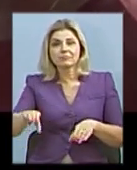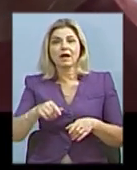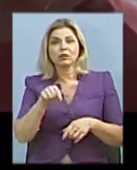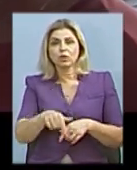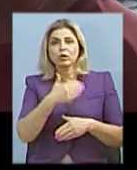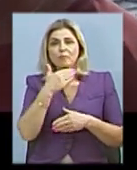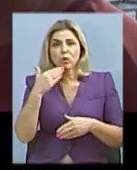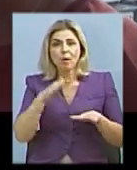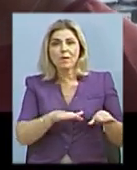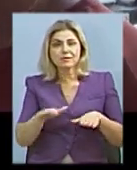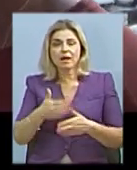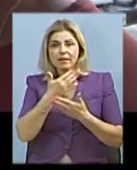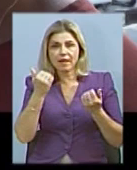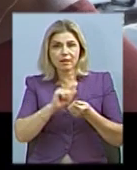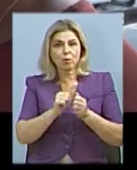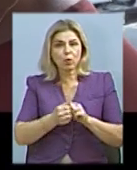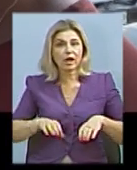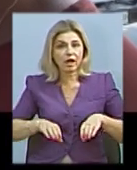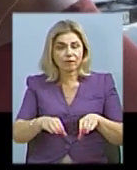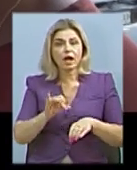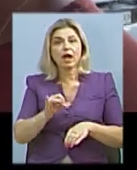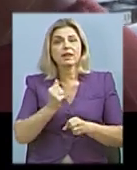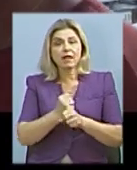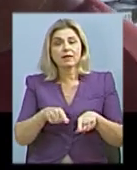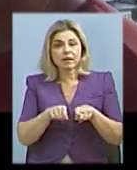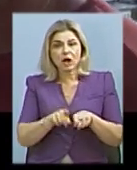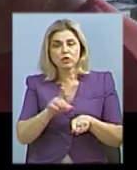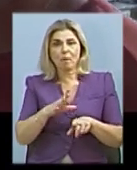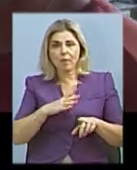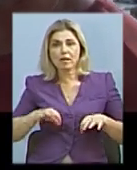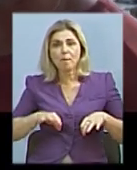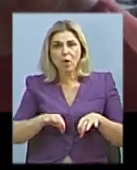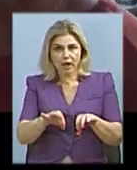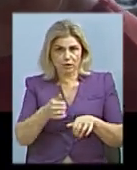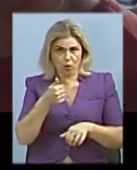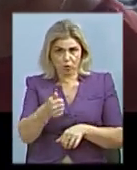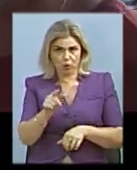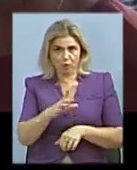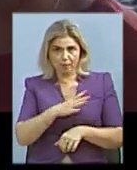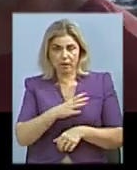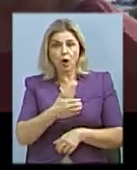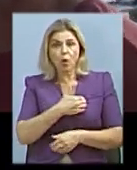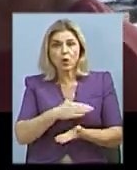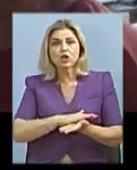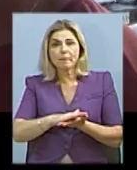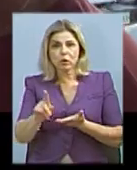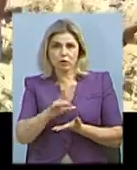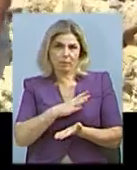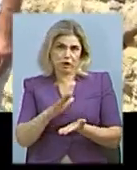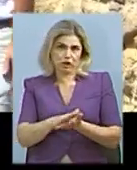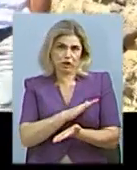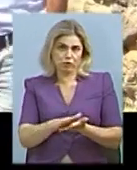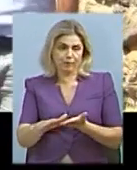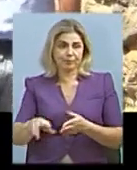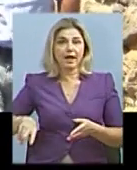немає бруківки. Робимо так, щоб можна було проїхати, проїзд був хороший. Хочуть прибрати, щоб було чистенько.